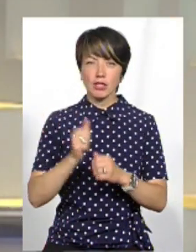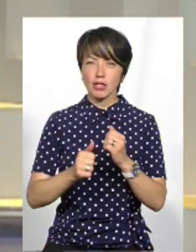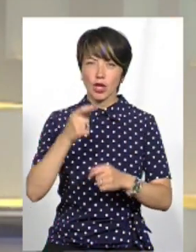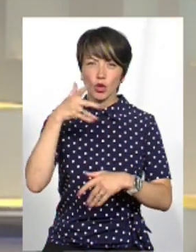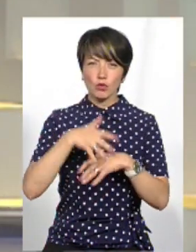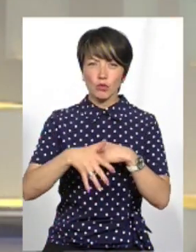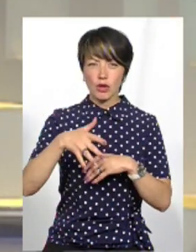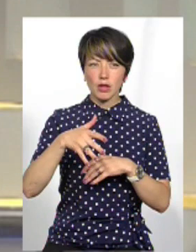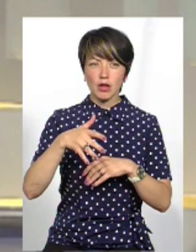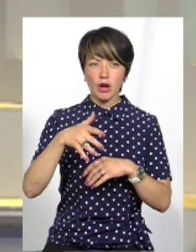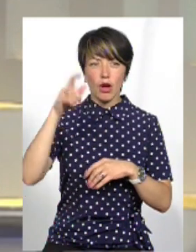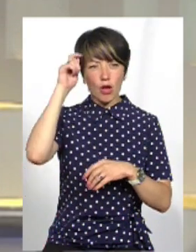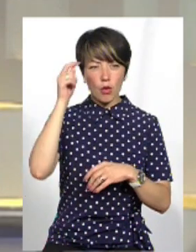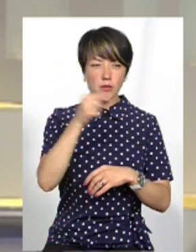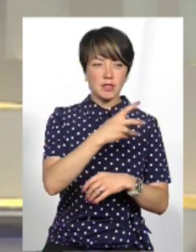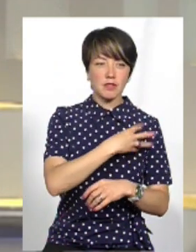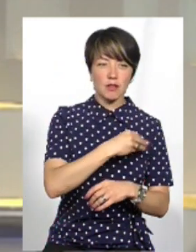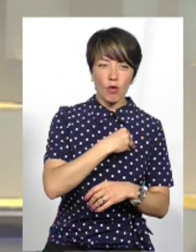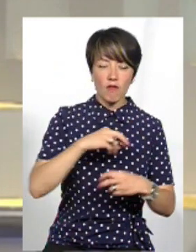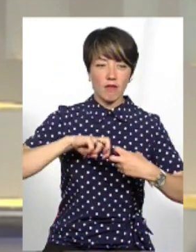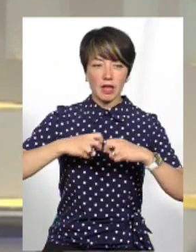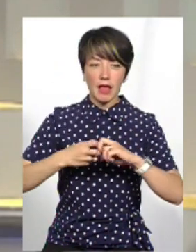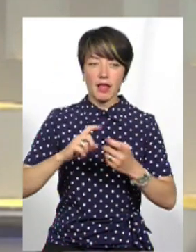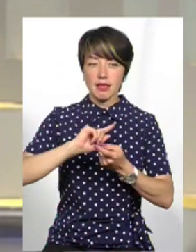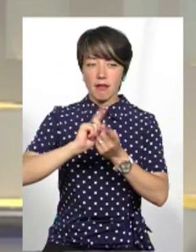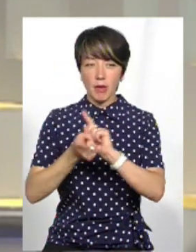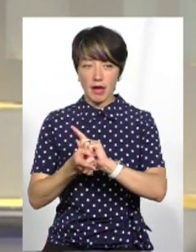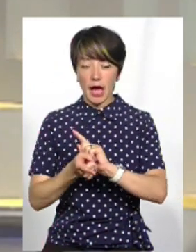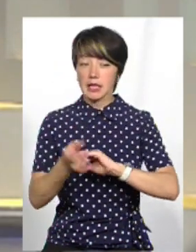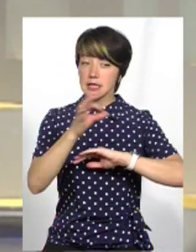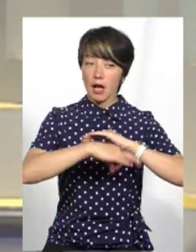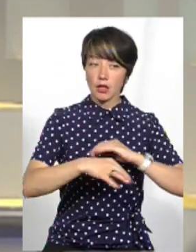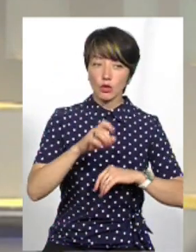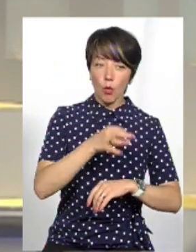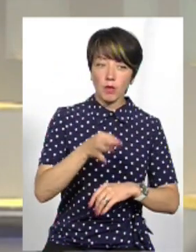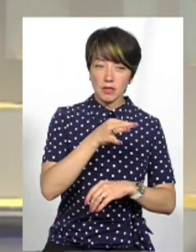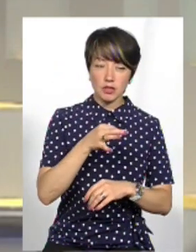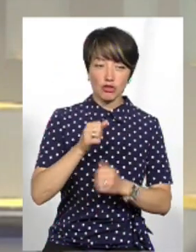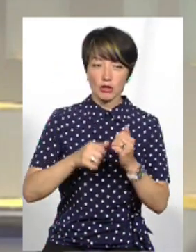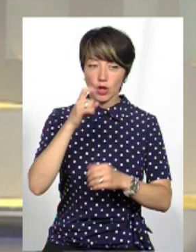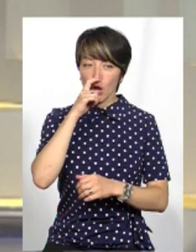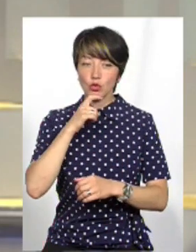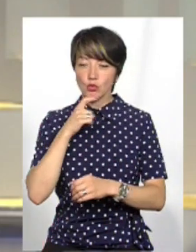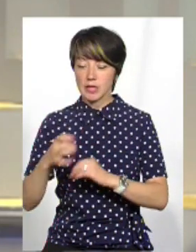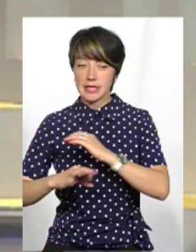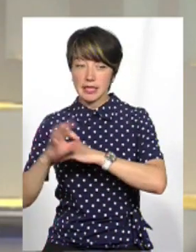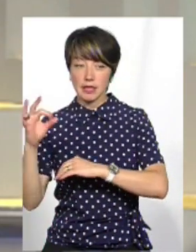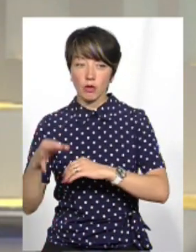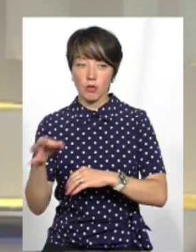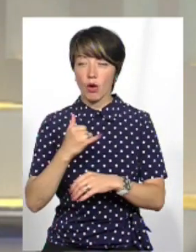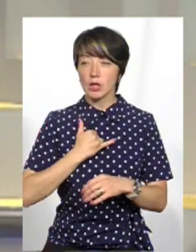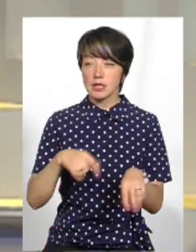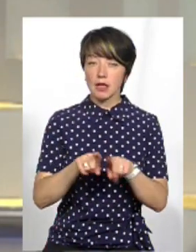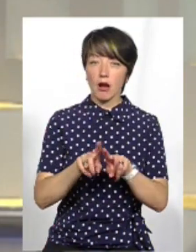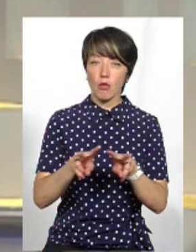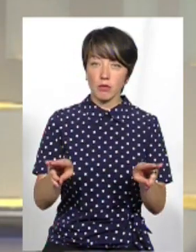розуміють хлопців керівників юстиції з Львова чи Франківська, і навпаки, західні області часто не розуміють східні області. А в нас така